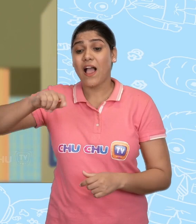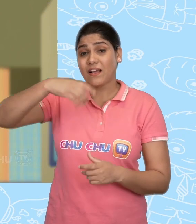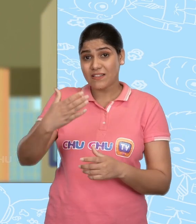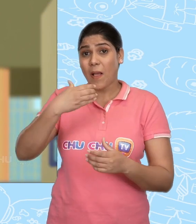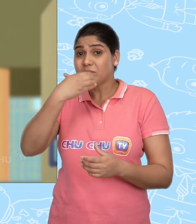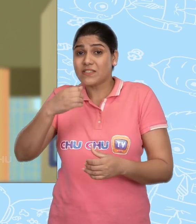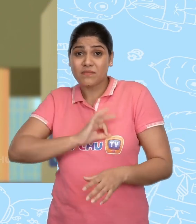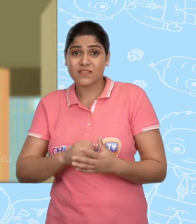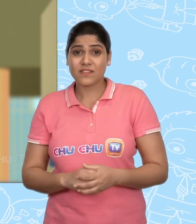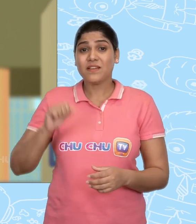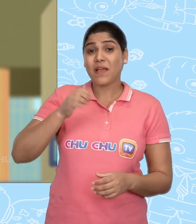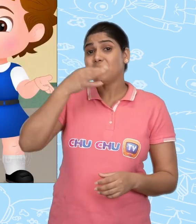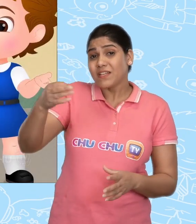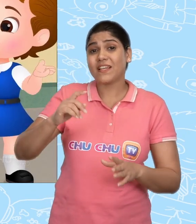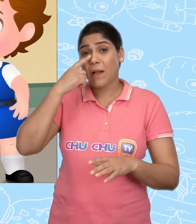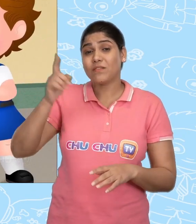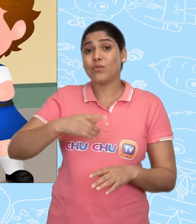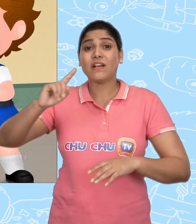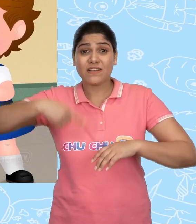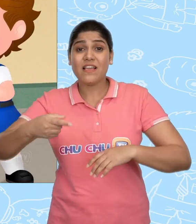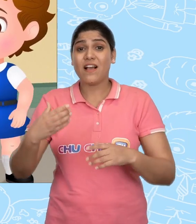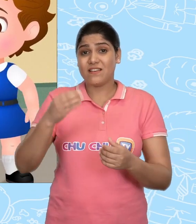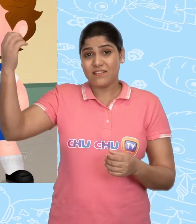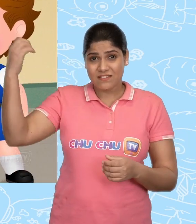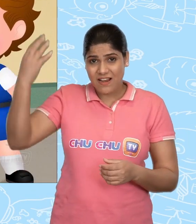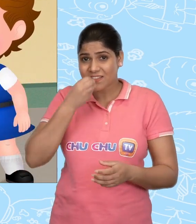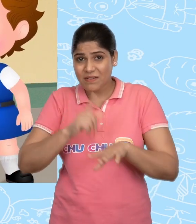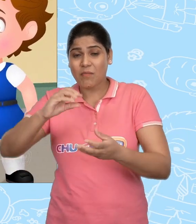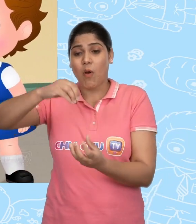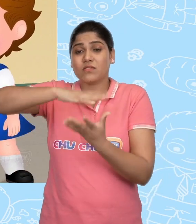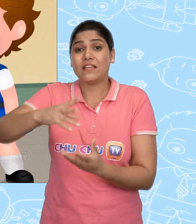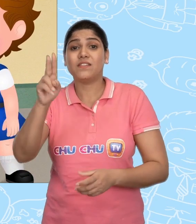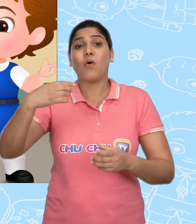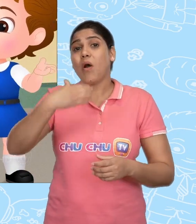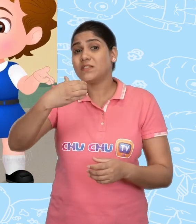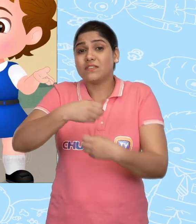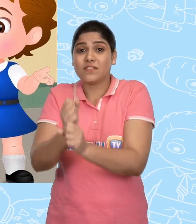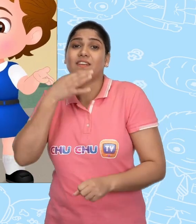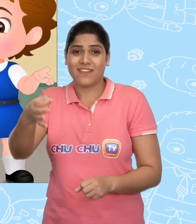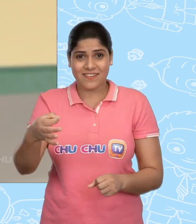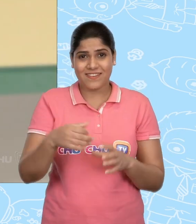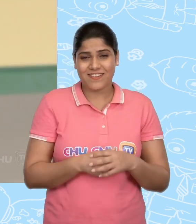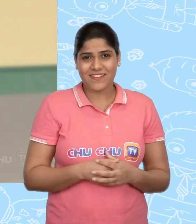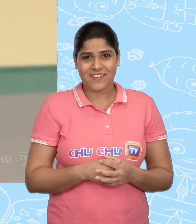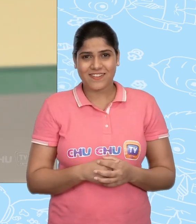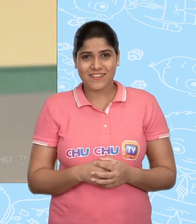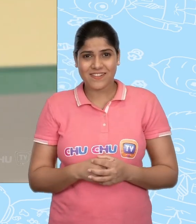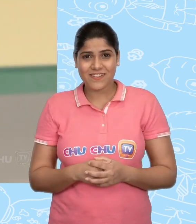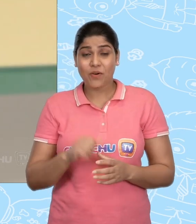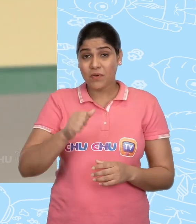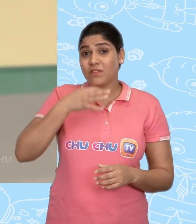मॉम के हाथ का पिज्जा पसंद आया। मैं कल उन्हें लंच के लिए दो पिज्जा बनाने को कहूंगी। और मैं